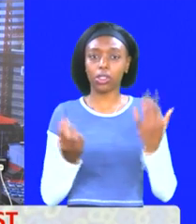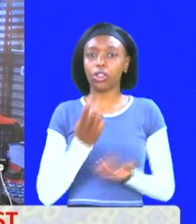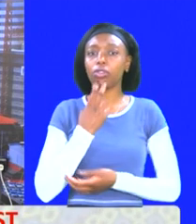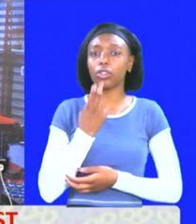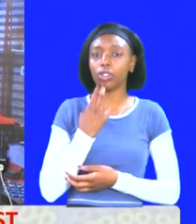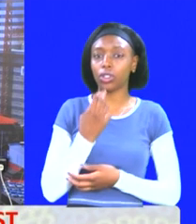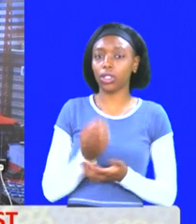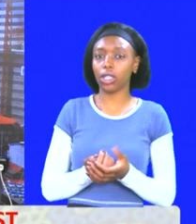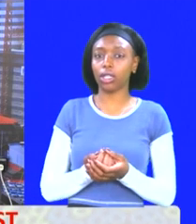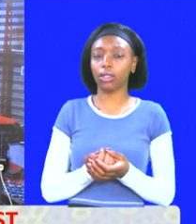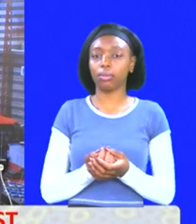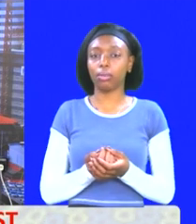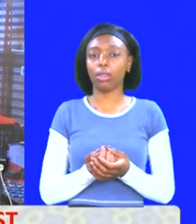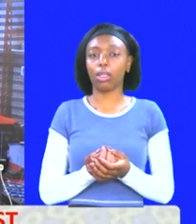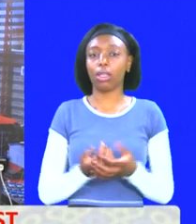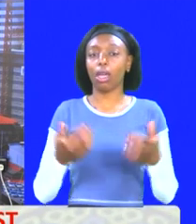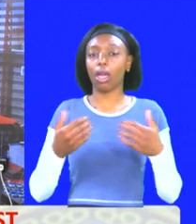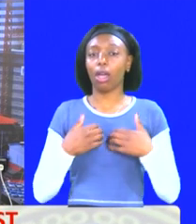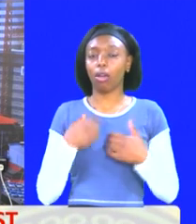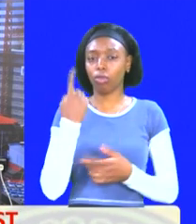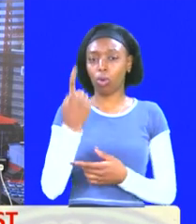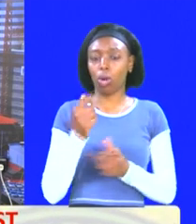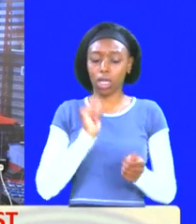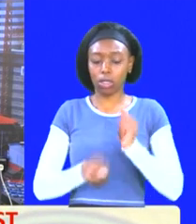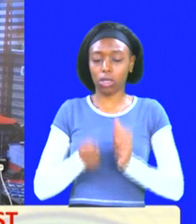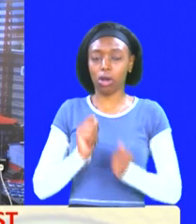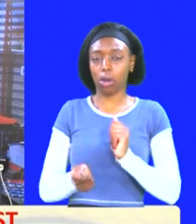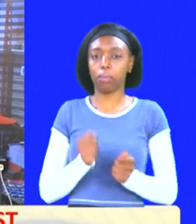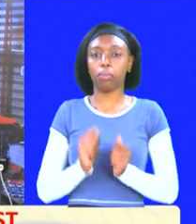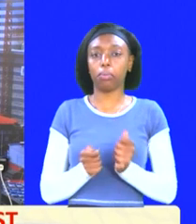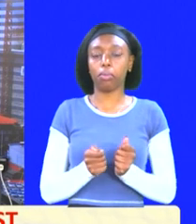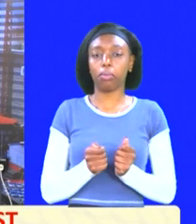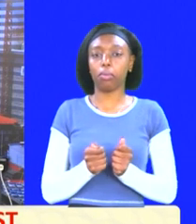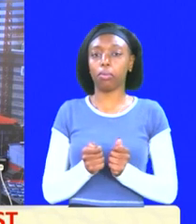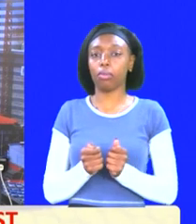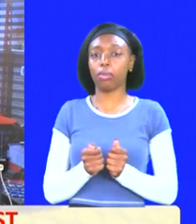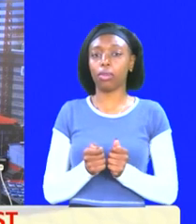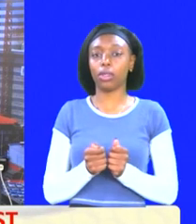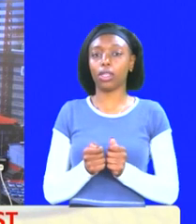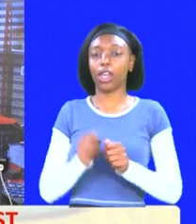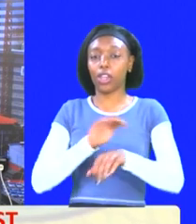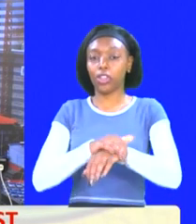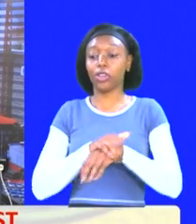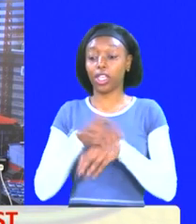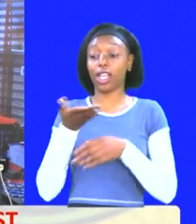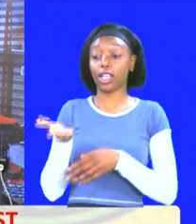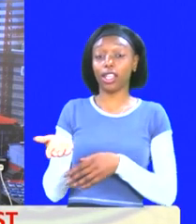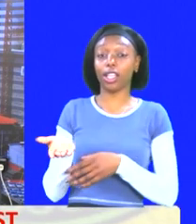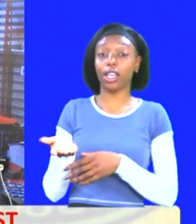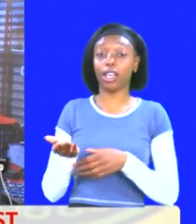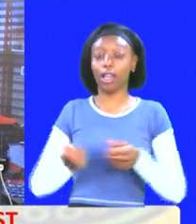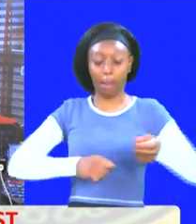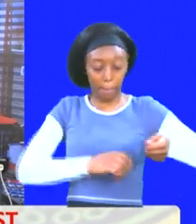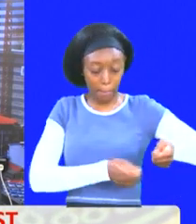media bado sija attend wanakuanga na one drum ngoma moja ile moja ile kwa tu hapo na sio unajua huwa kale kachuma kale